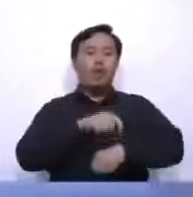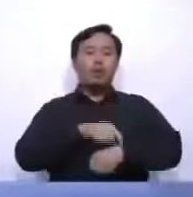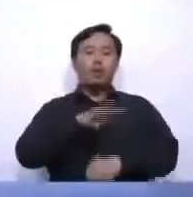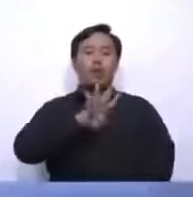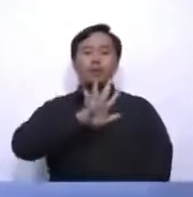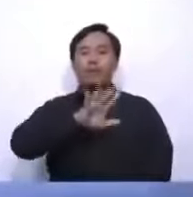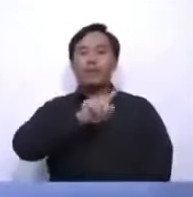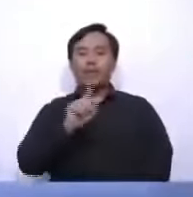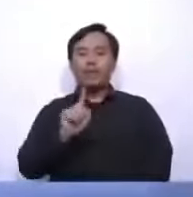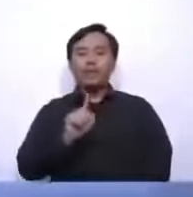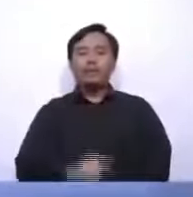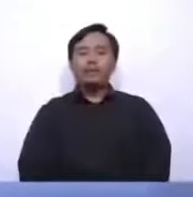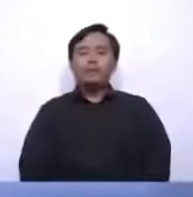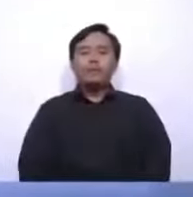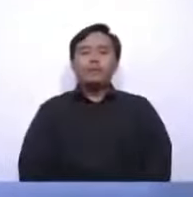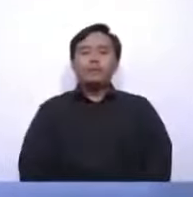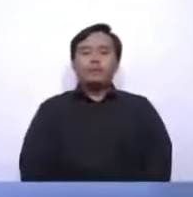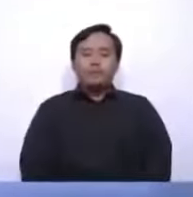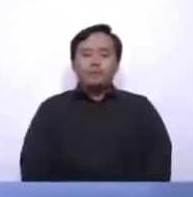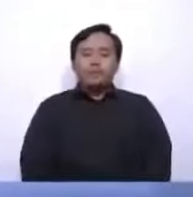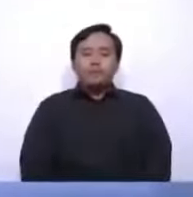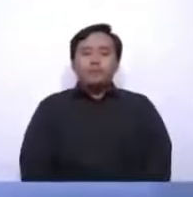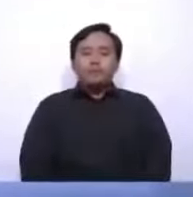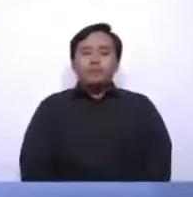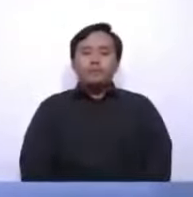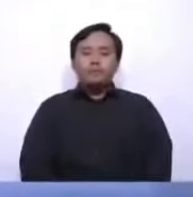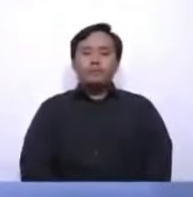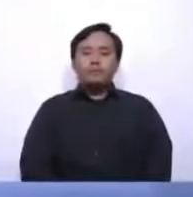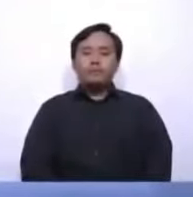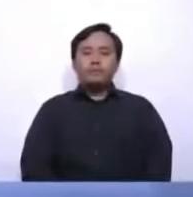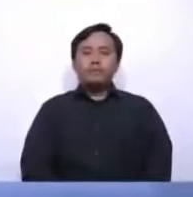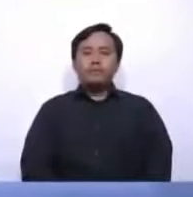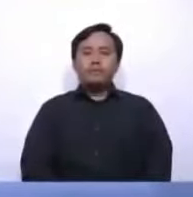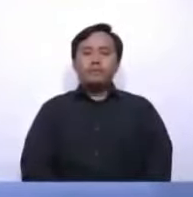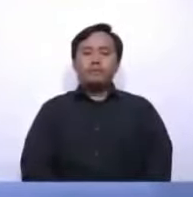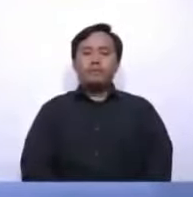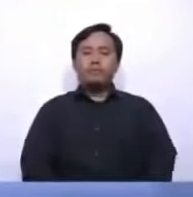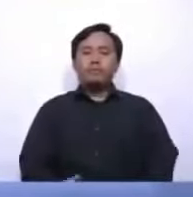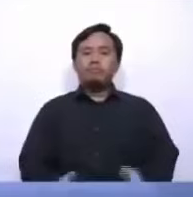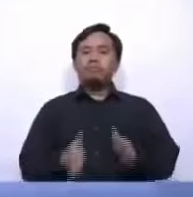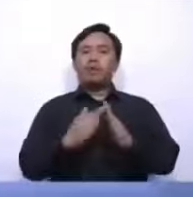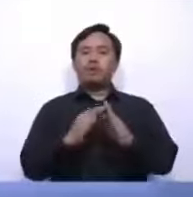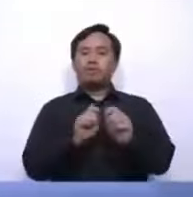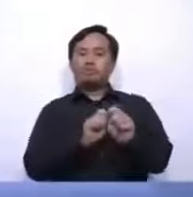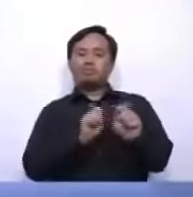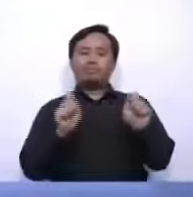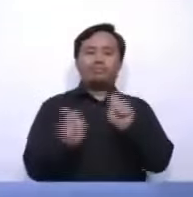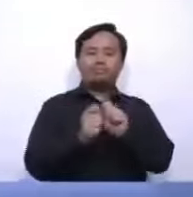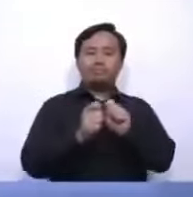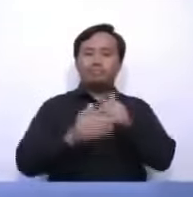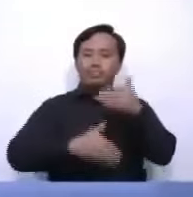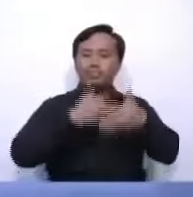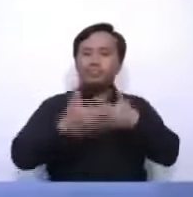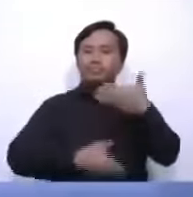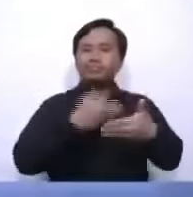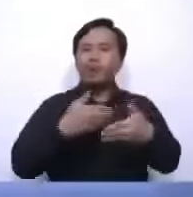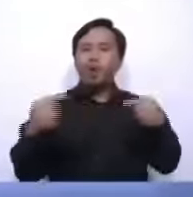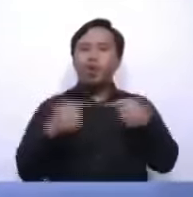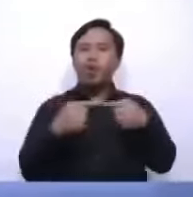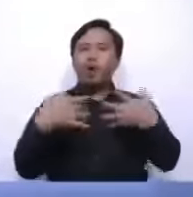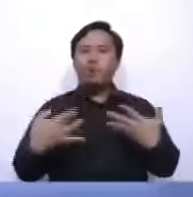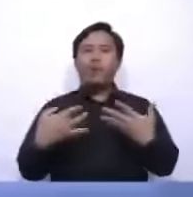45 detik. Silakan. Dalam pembangunan reformasi yang berkelanjutan yang terkait dengan reformasi